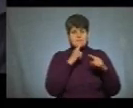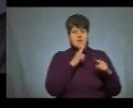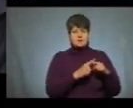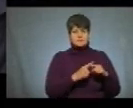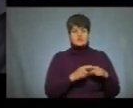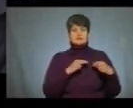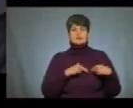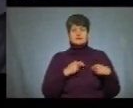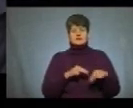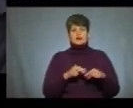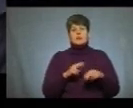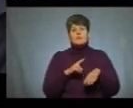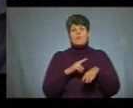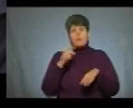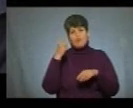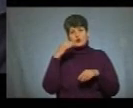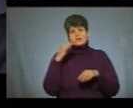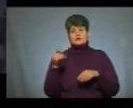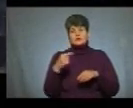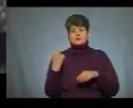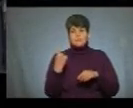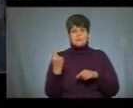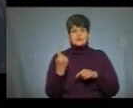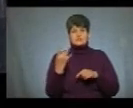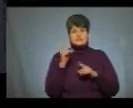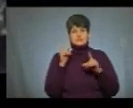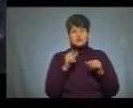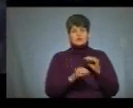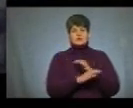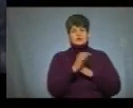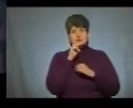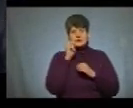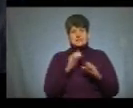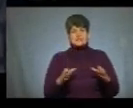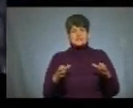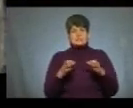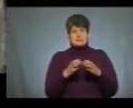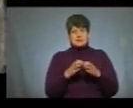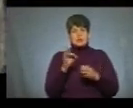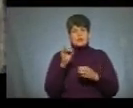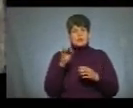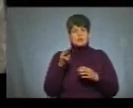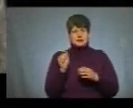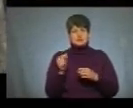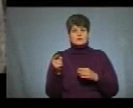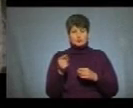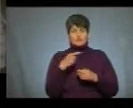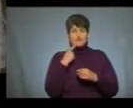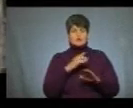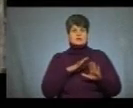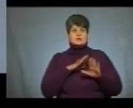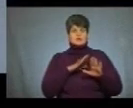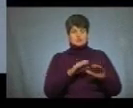Працівники патрульної поліції в Тернопільській області вперше їдуть на схід України спільно з ротою «Тернопіль», каже заступник командира